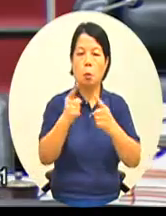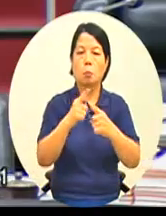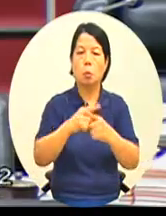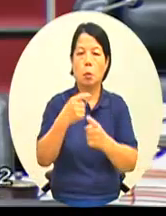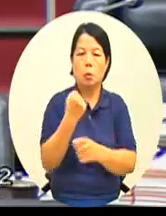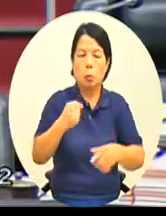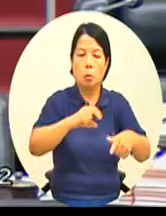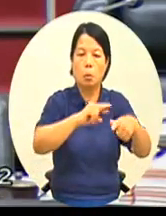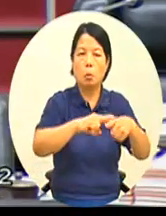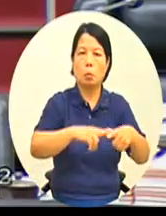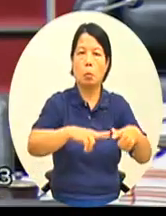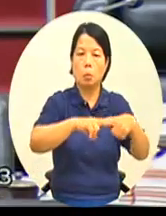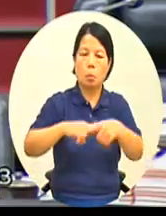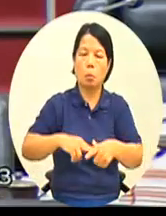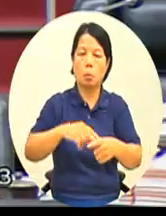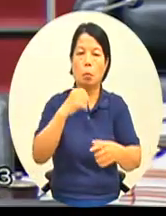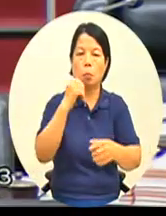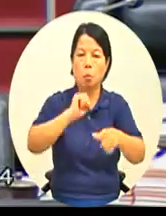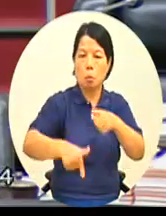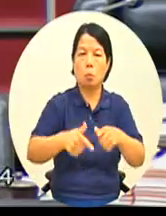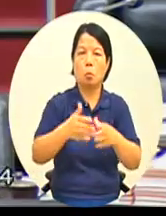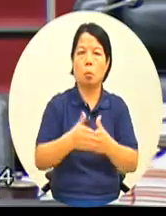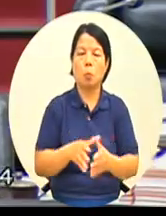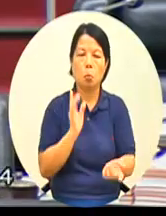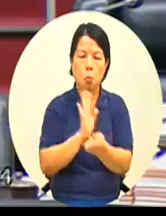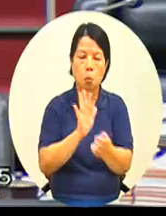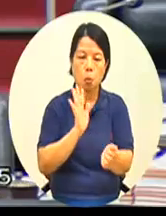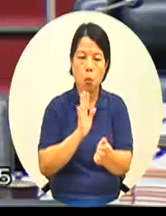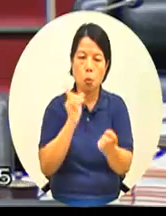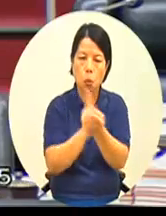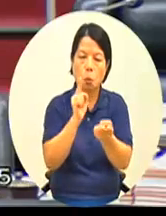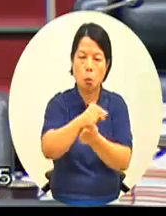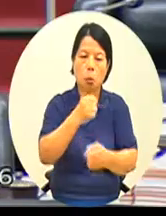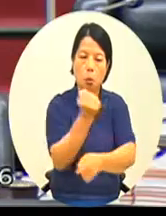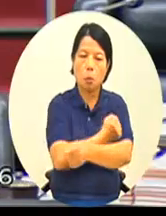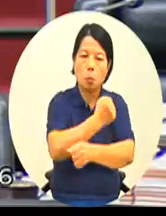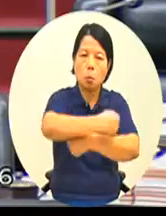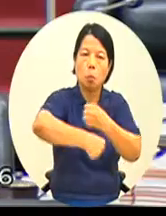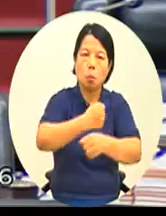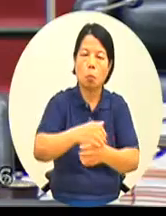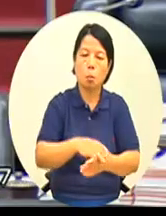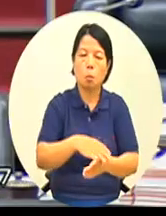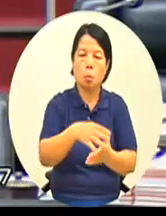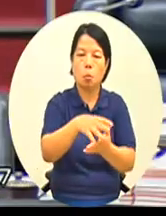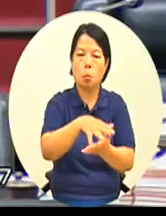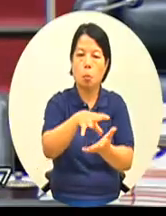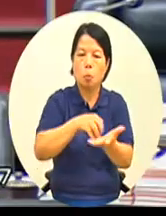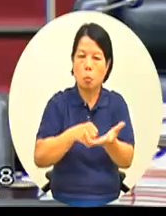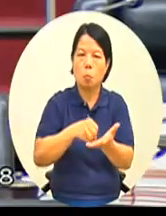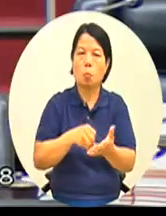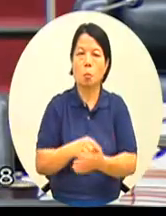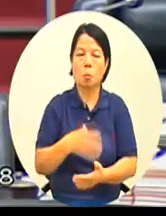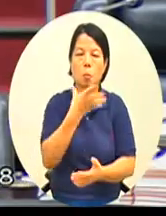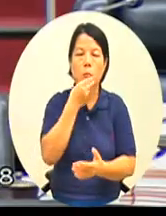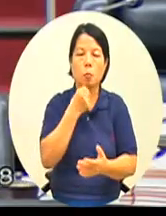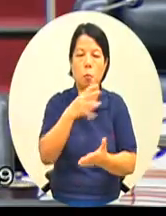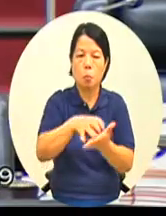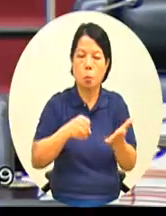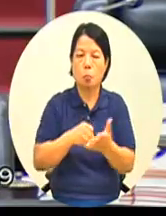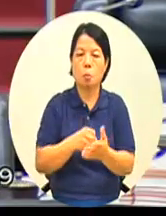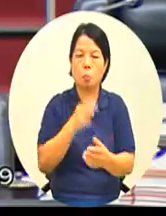的公司，会不会对这一些劳动者会有很严重的这些福利上的侵